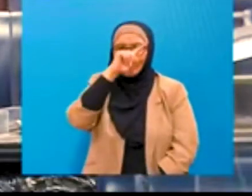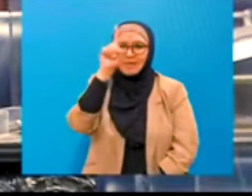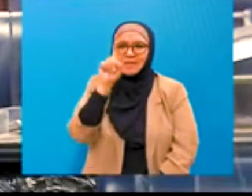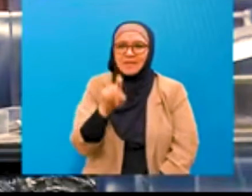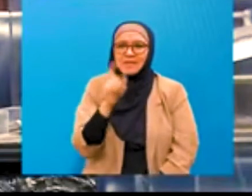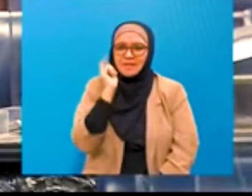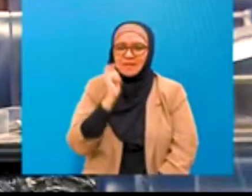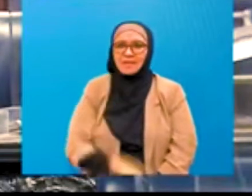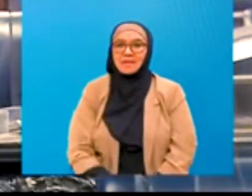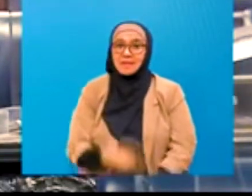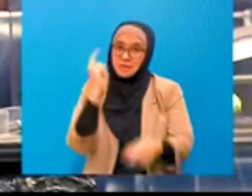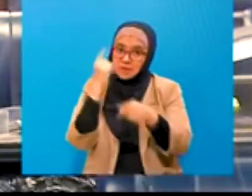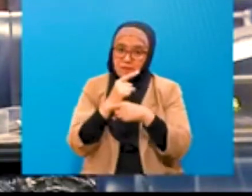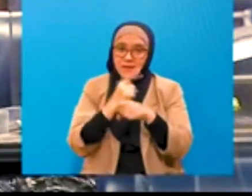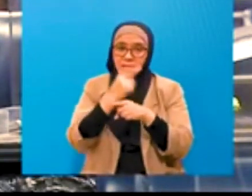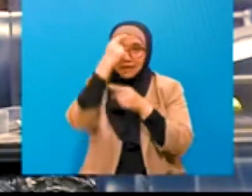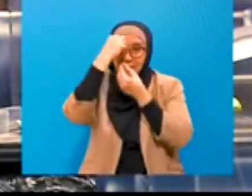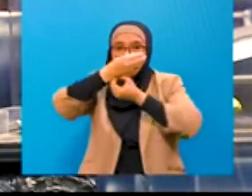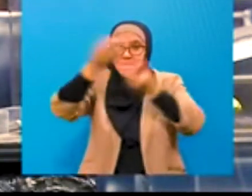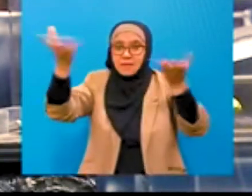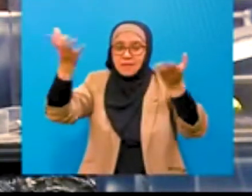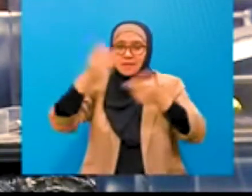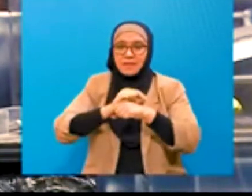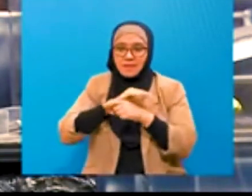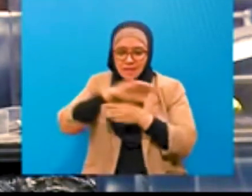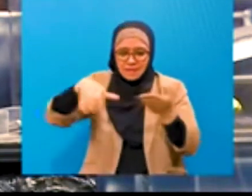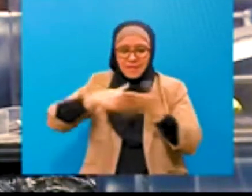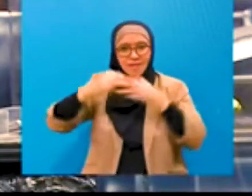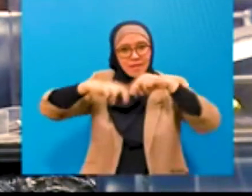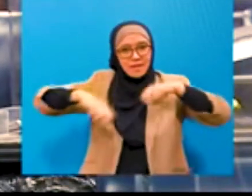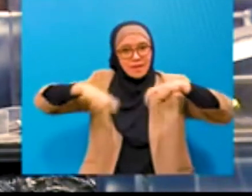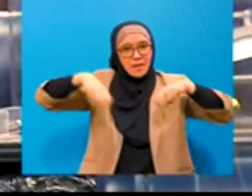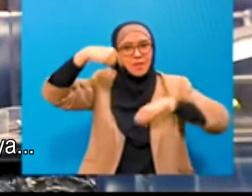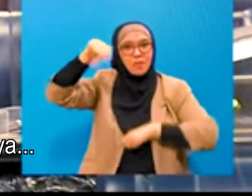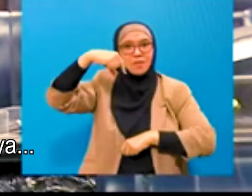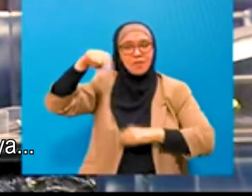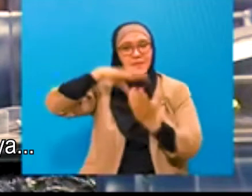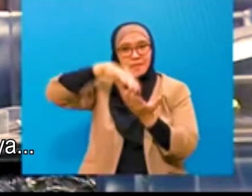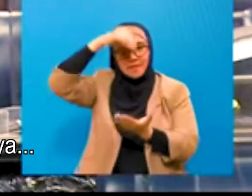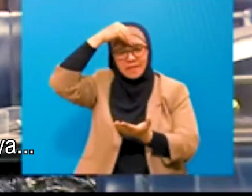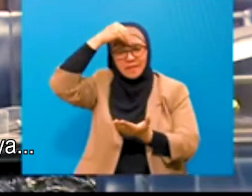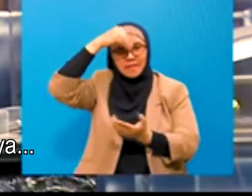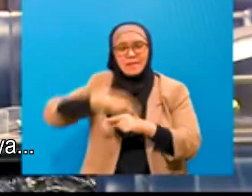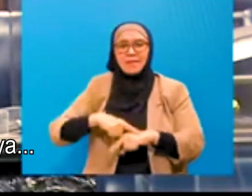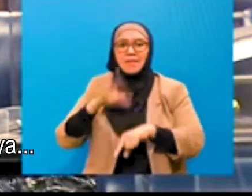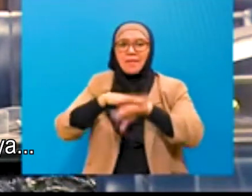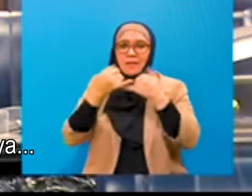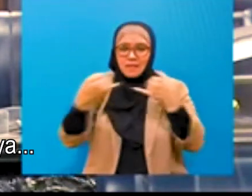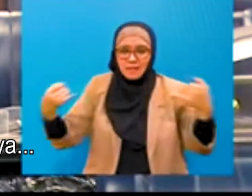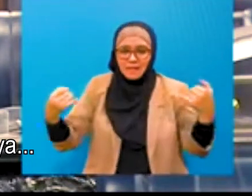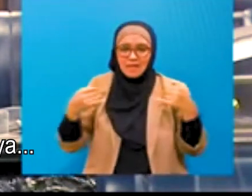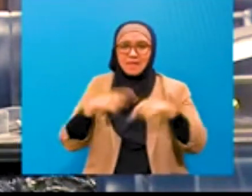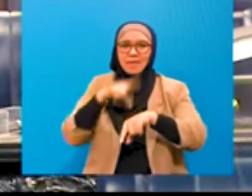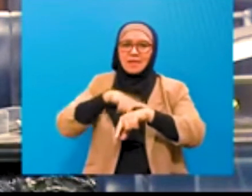betul untuk makluman semua bahwasanya kajian politik pembelajaran dalam Thalia semester pendek of Fantasy sepeda tinggi telah